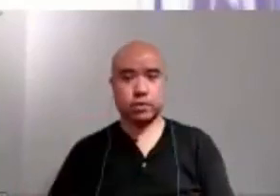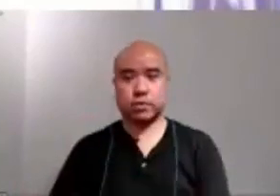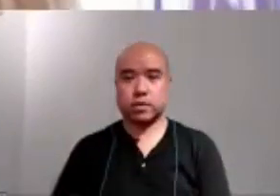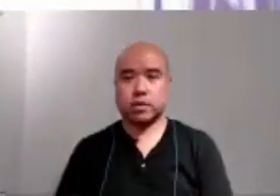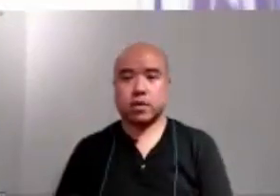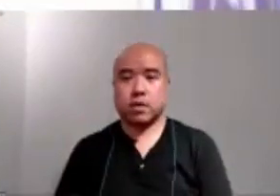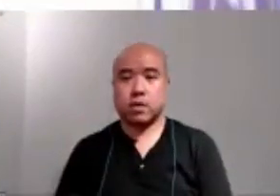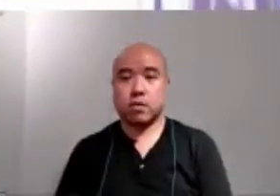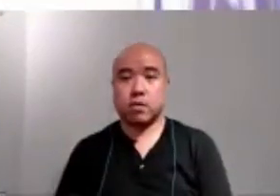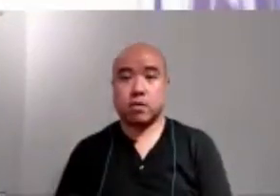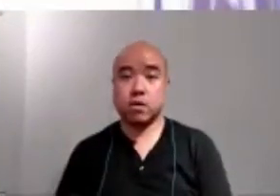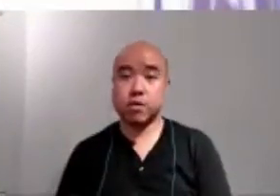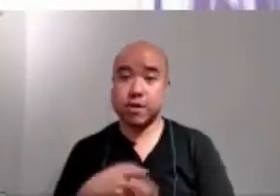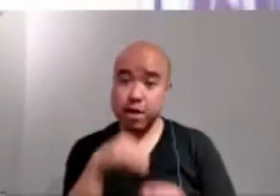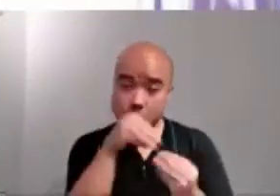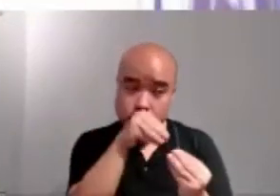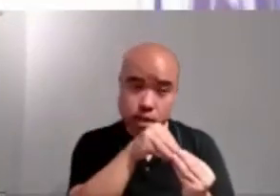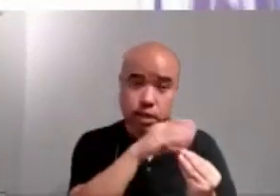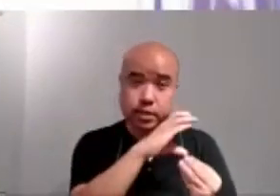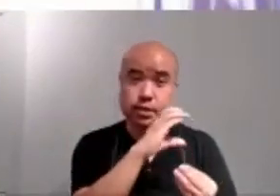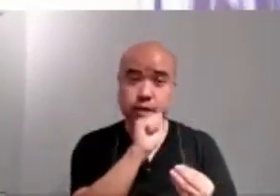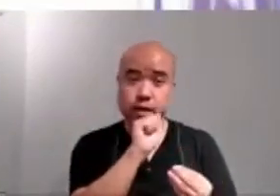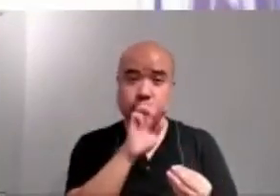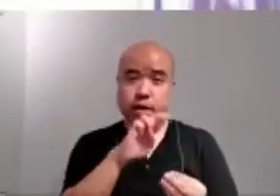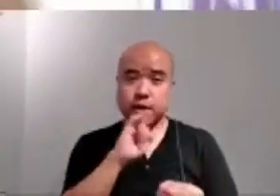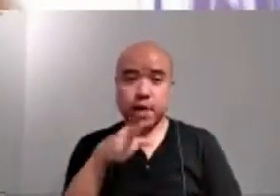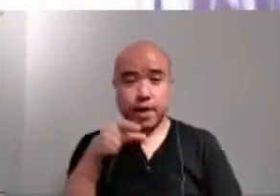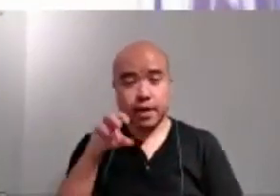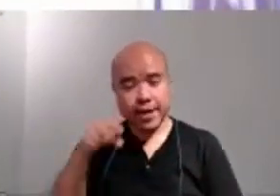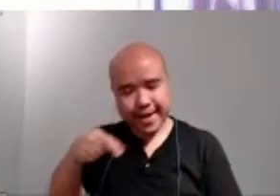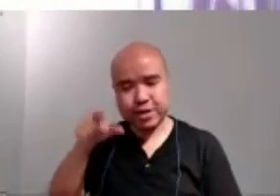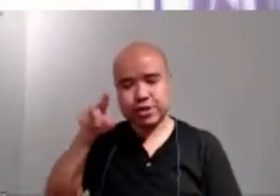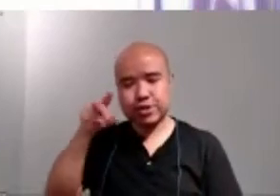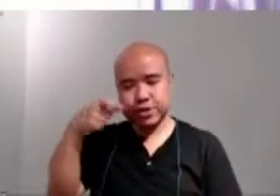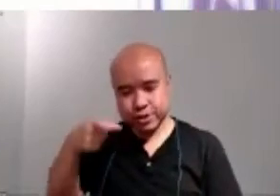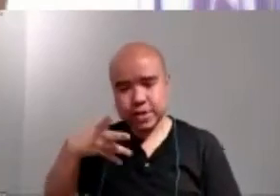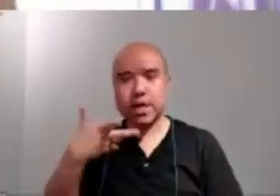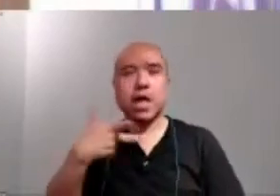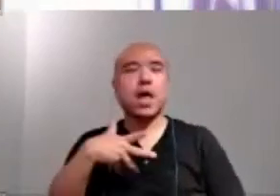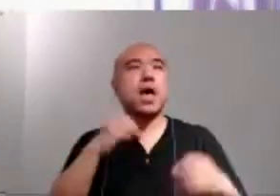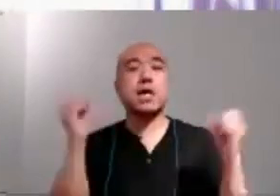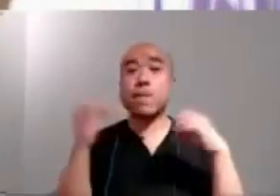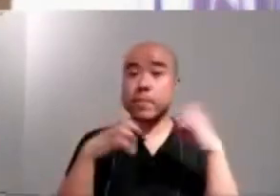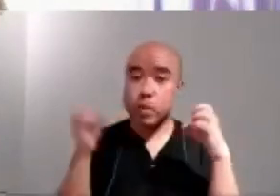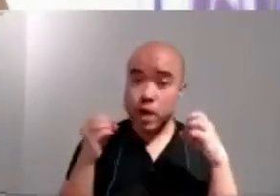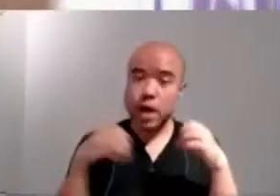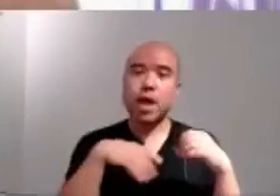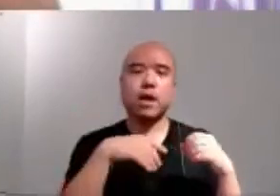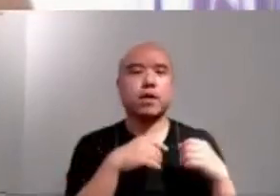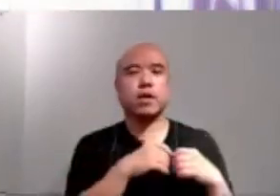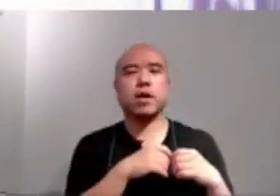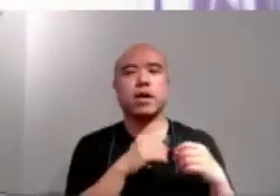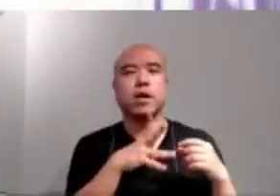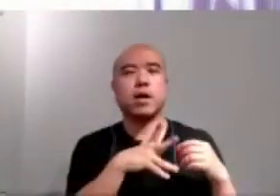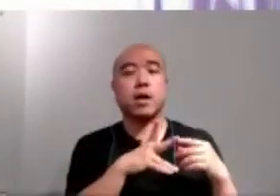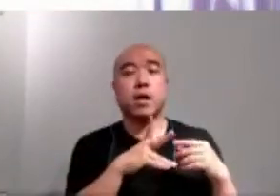是 caring 啦、關懷啦、communication 啦，我們溝通啦。剛才我也聽到呢，就是我們應該是